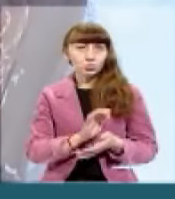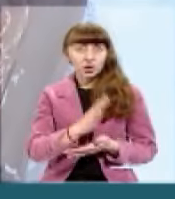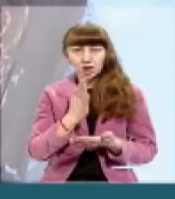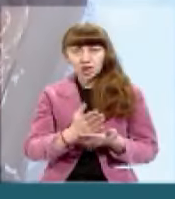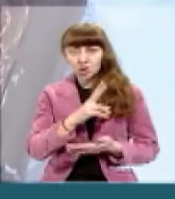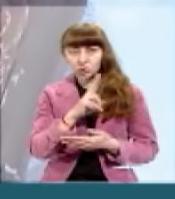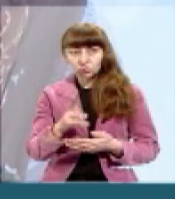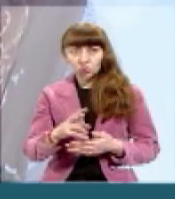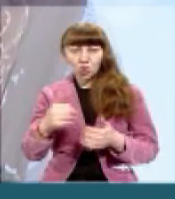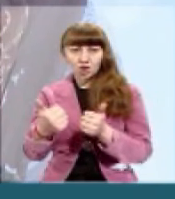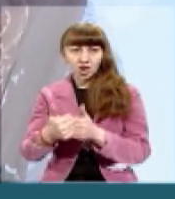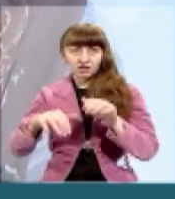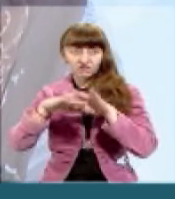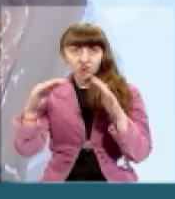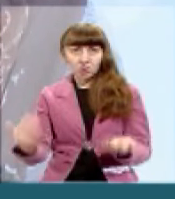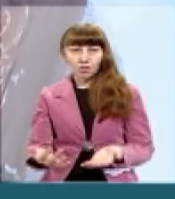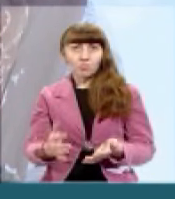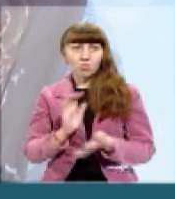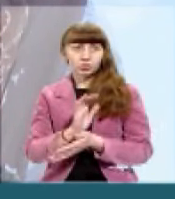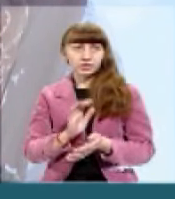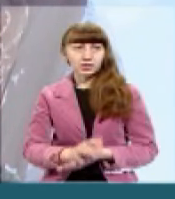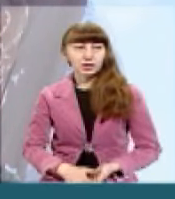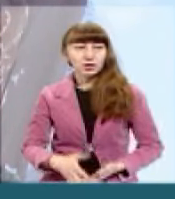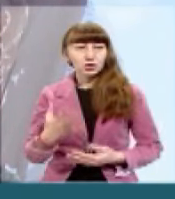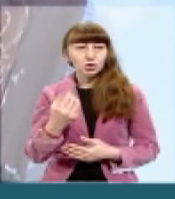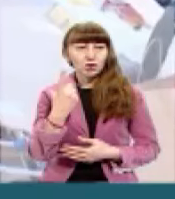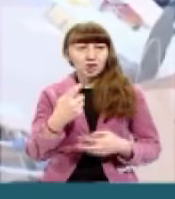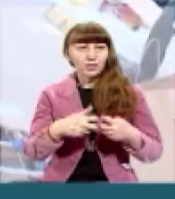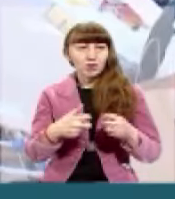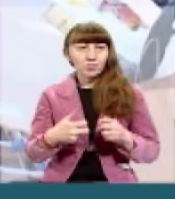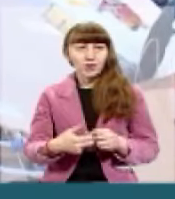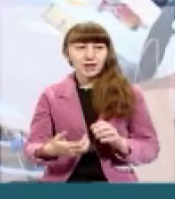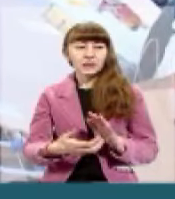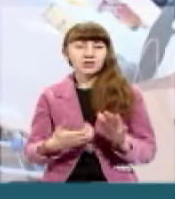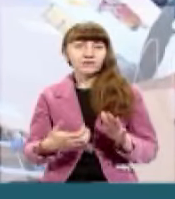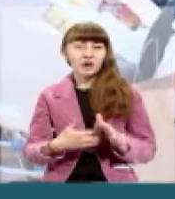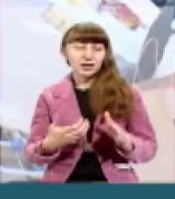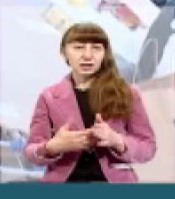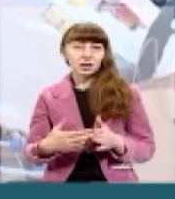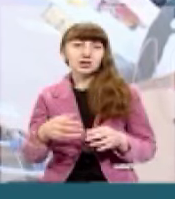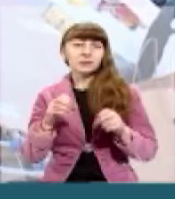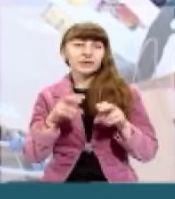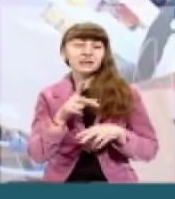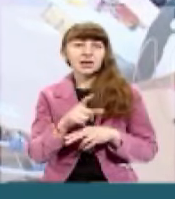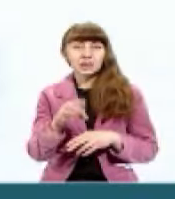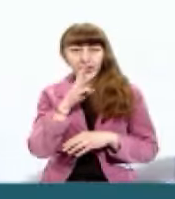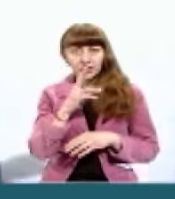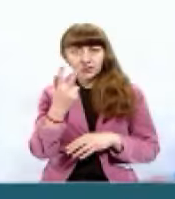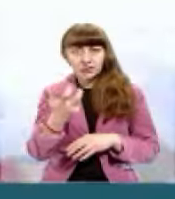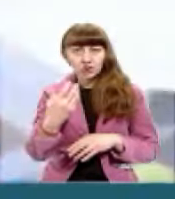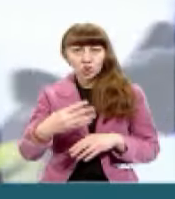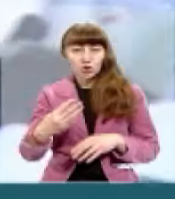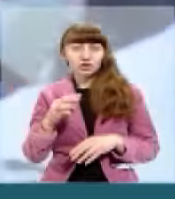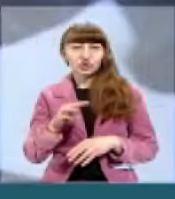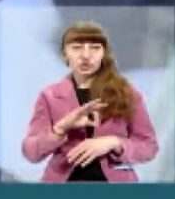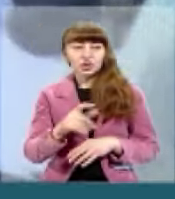те, кто выгружает около контейнеров крупногабаритный мусор. Еще одна проблема – дефицит кадров. При заработной плате в 340 тысяч